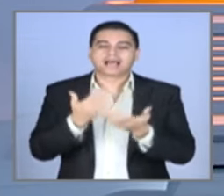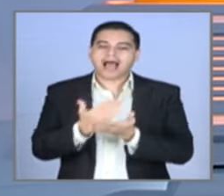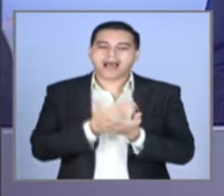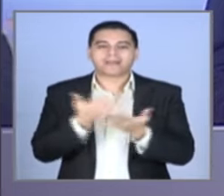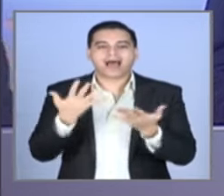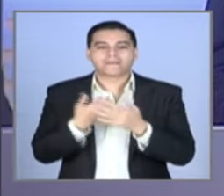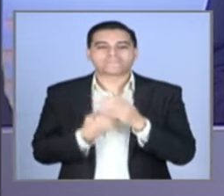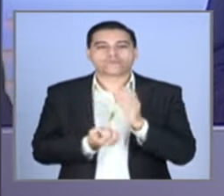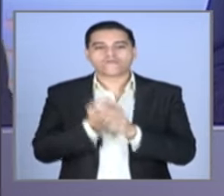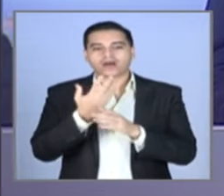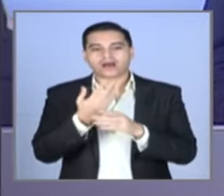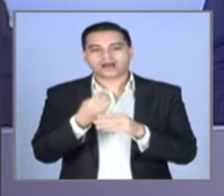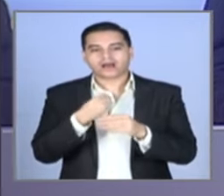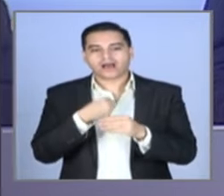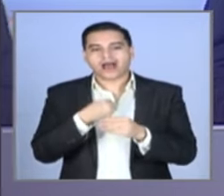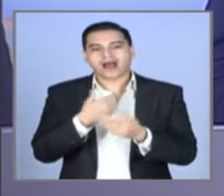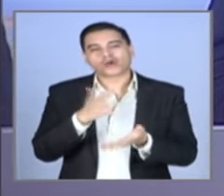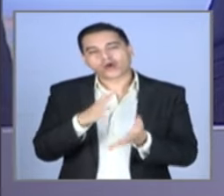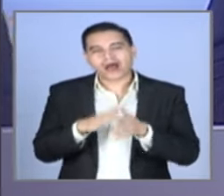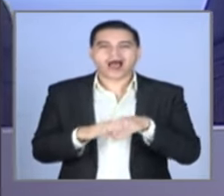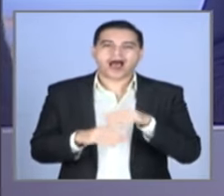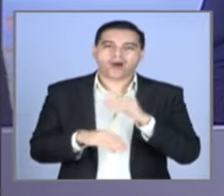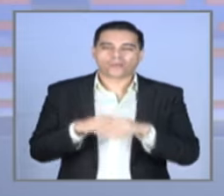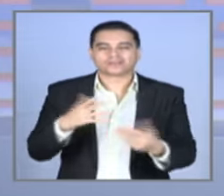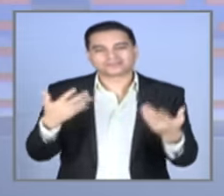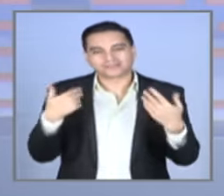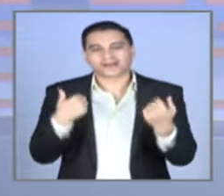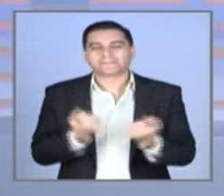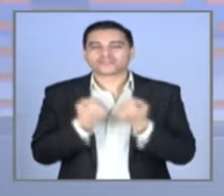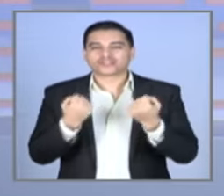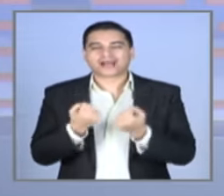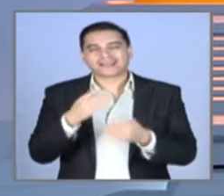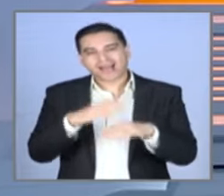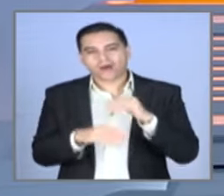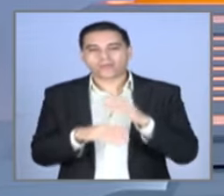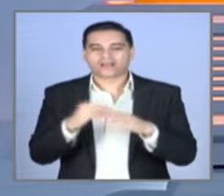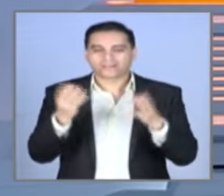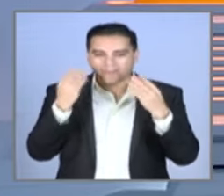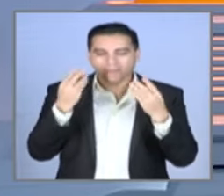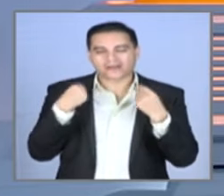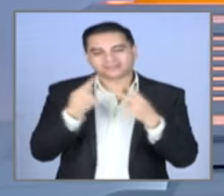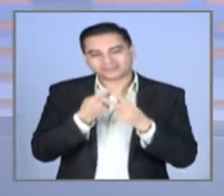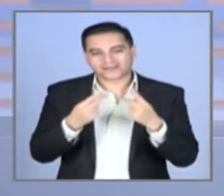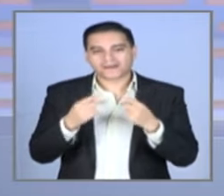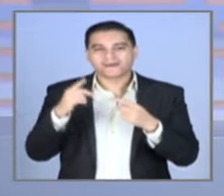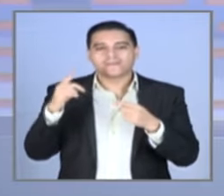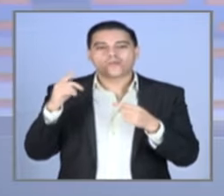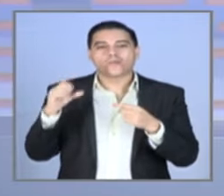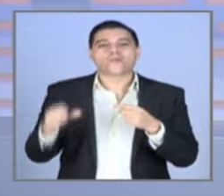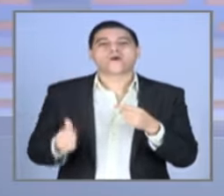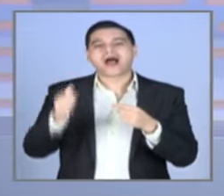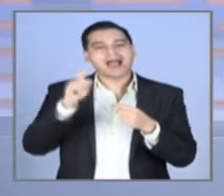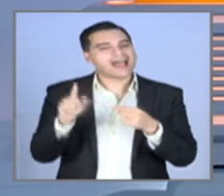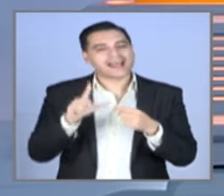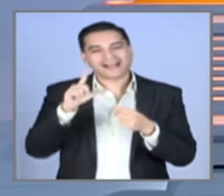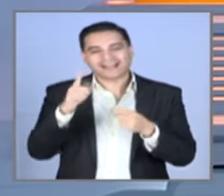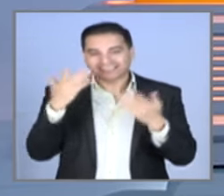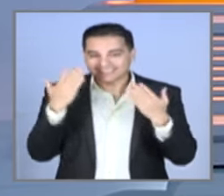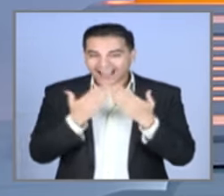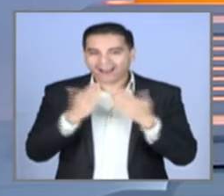يعني. طب استعديت؟ طيب يعني حاولت على قد ما اقدر الم. وائل اللي ذاكر ذاكر يا وائل. اللي ذاكر ذاكر